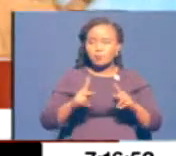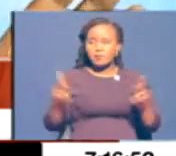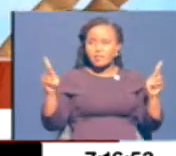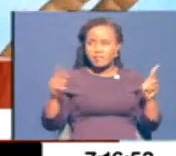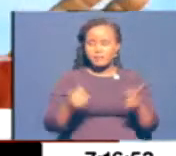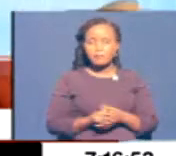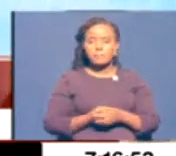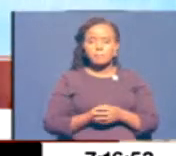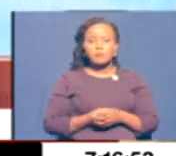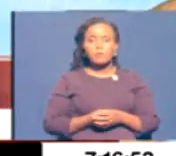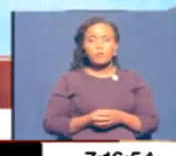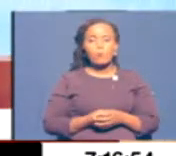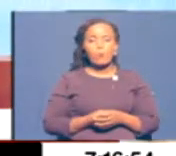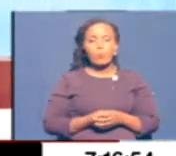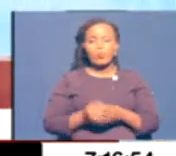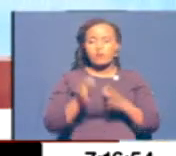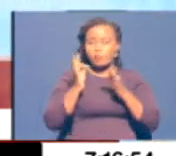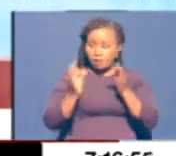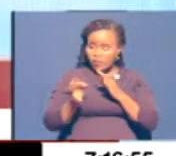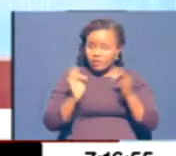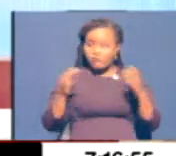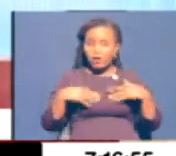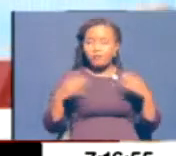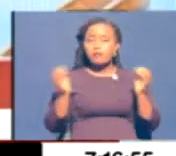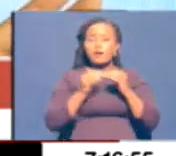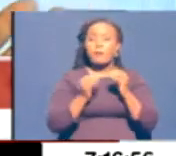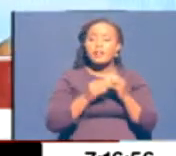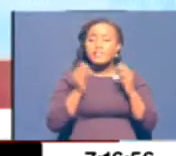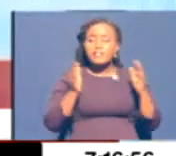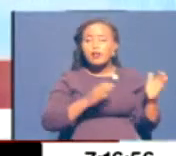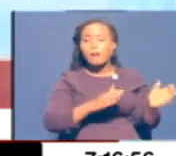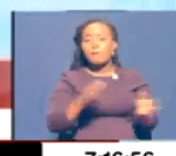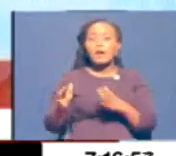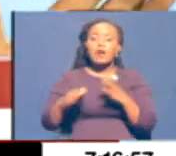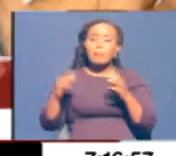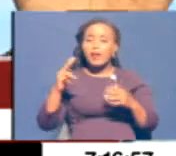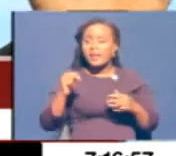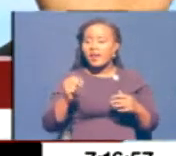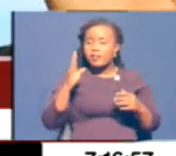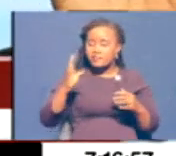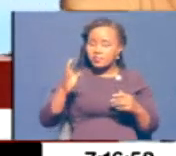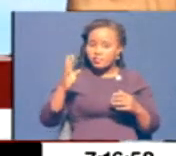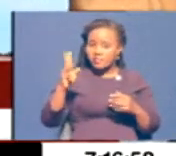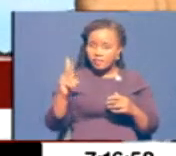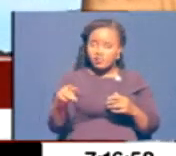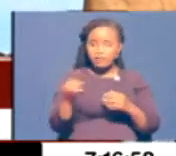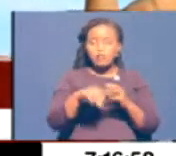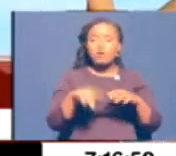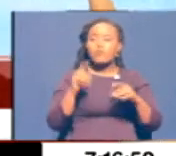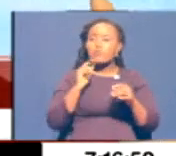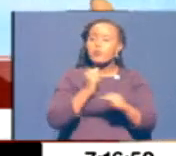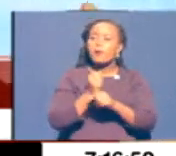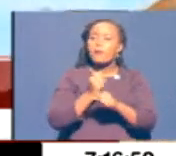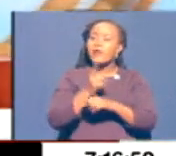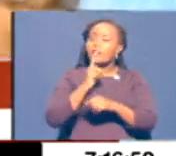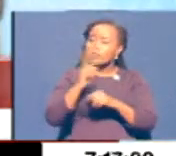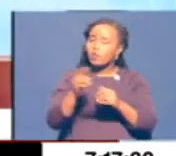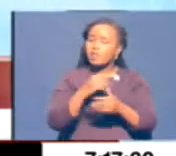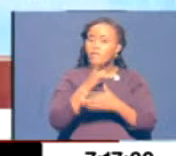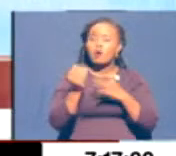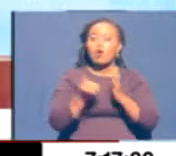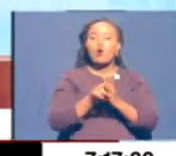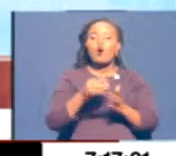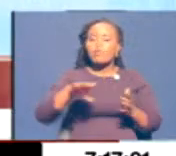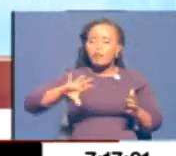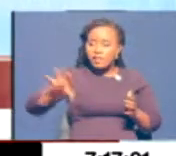have meetings organized by NTCK for youth, we need to make sure, Mr. Fambo will make sure our county commissioners are there. They work